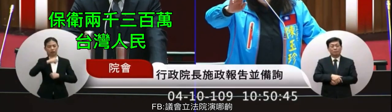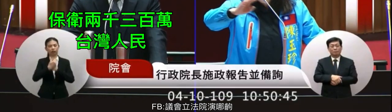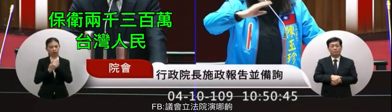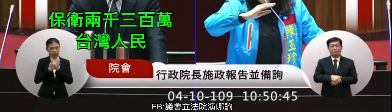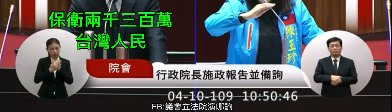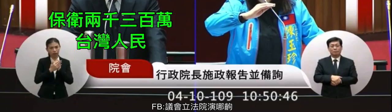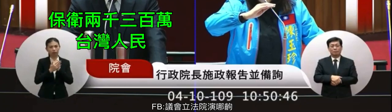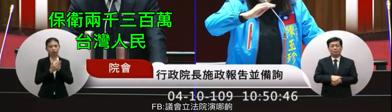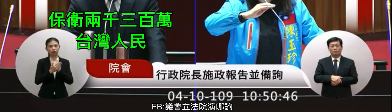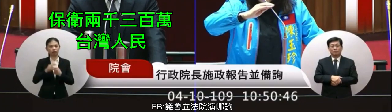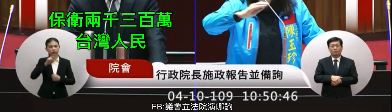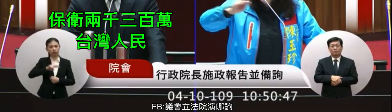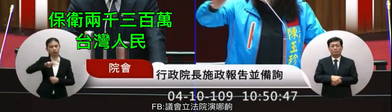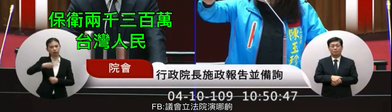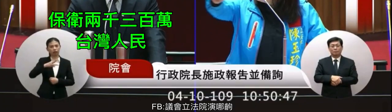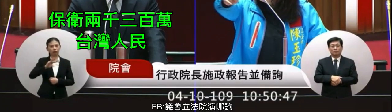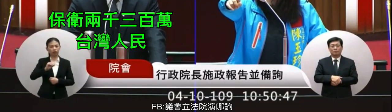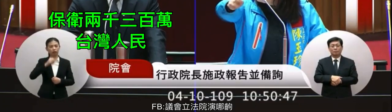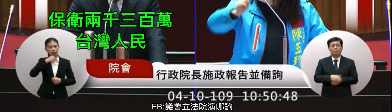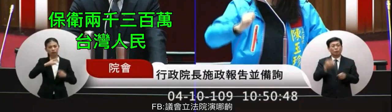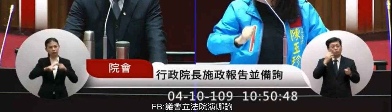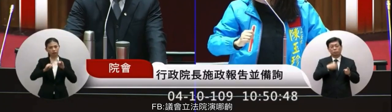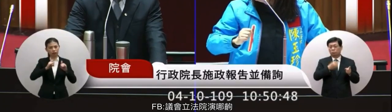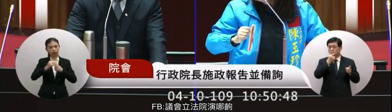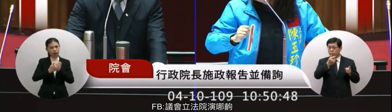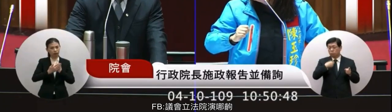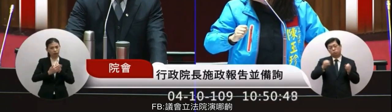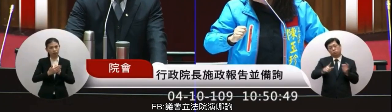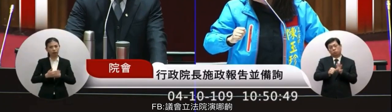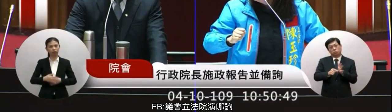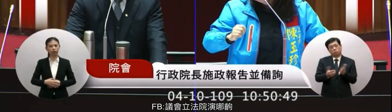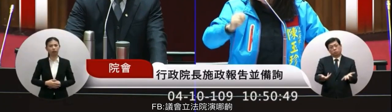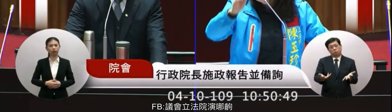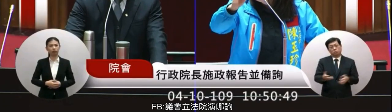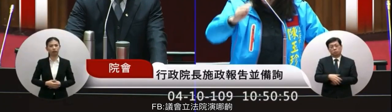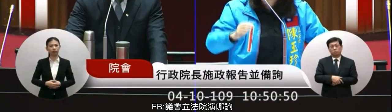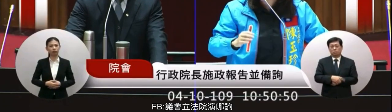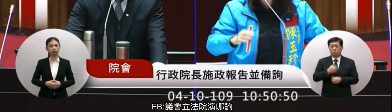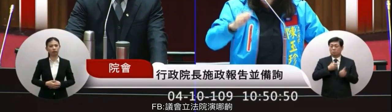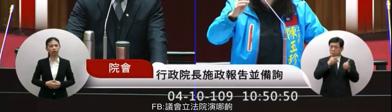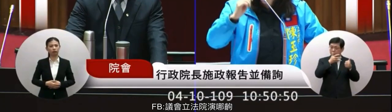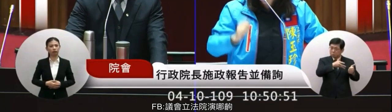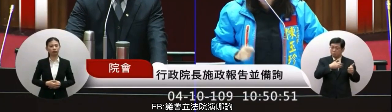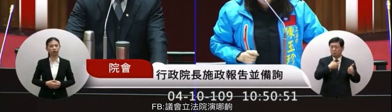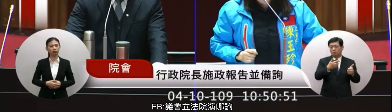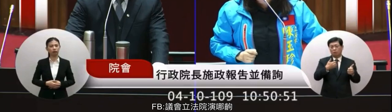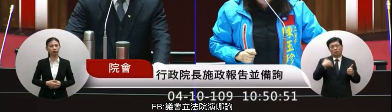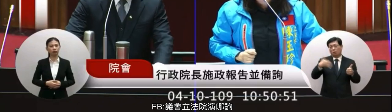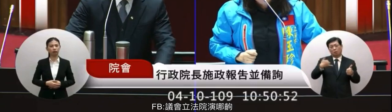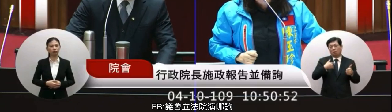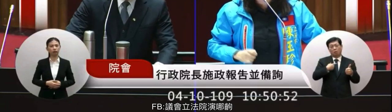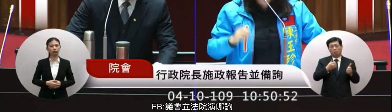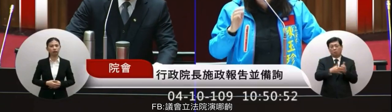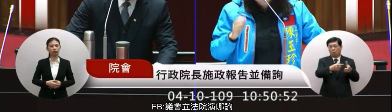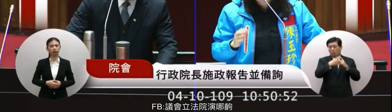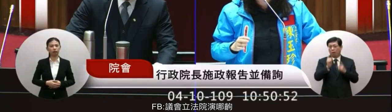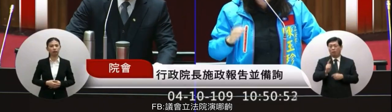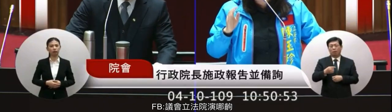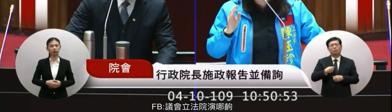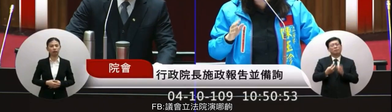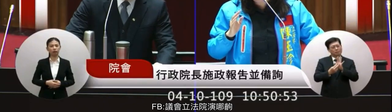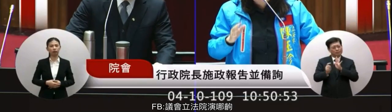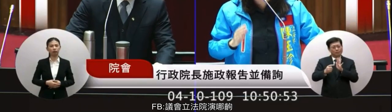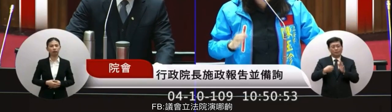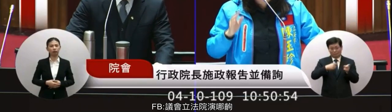保卫2300万台湾。 如果他一直讲浪费我的质询时间的，我的问的一都我的问题都没有回答，就不用考。我说的